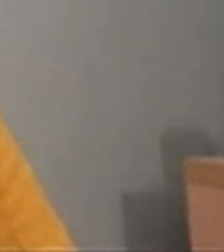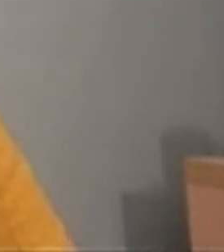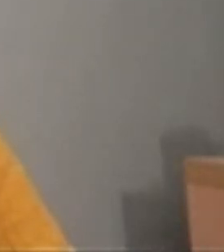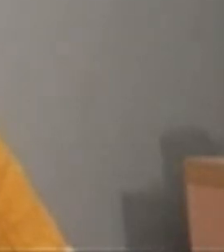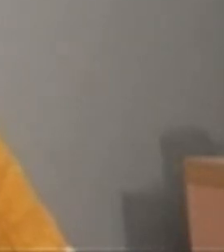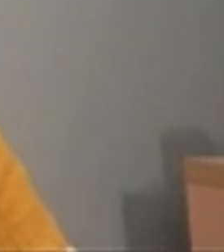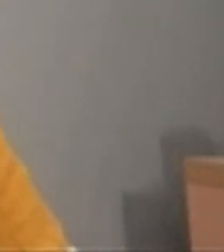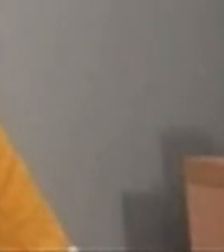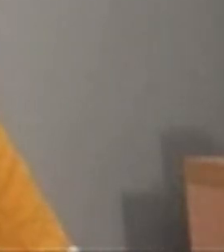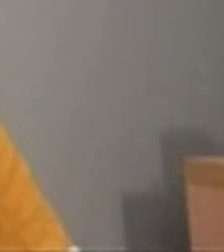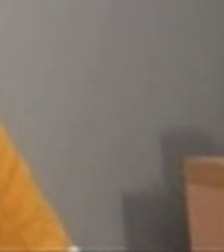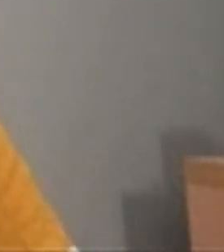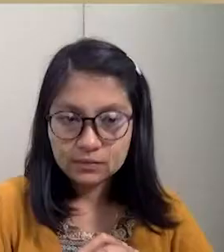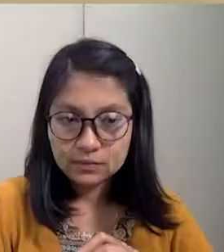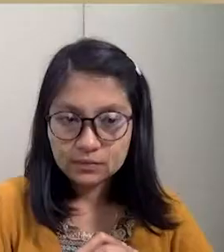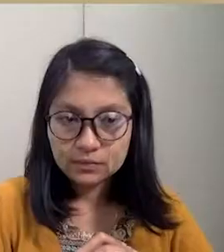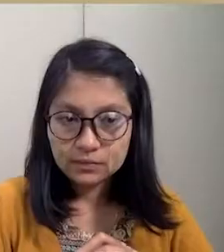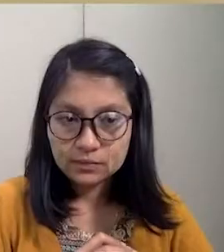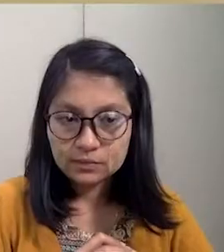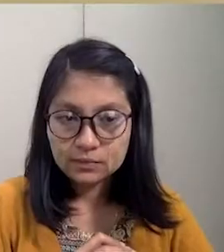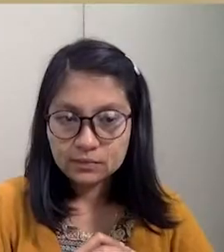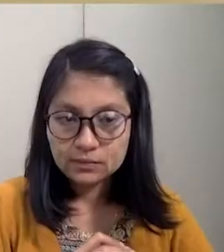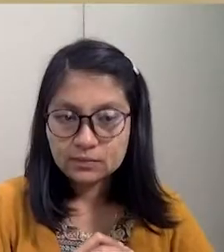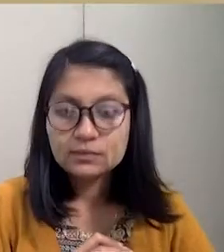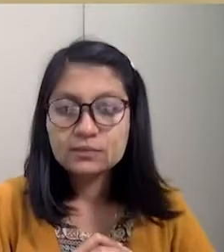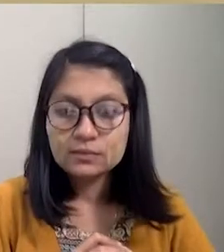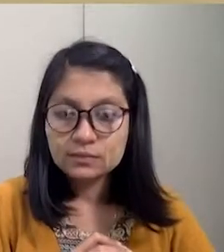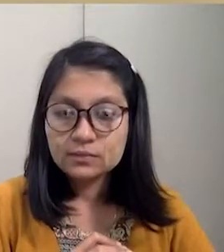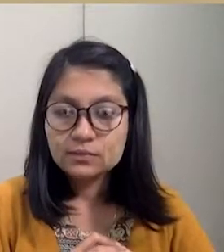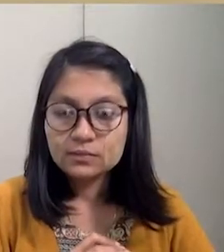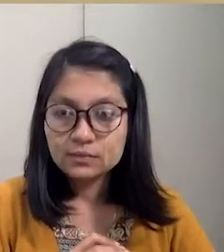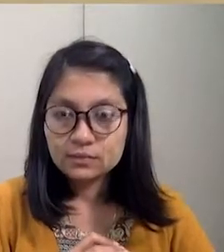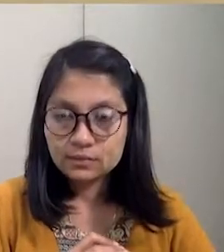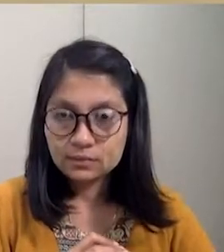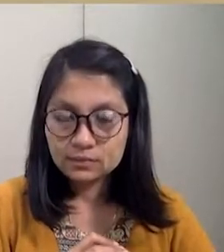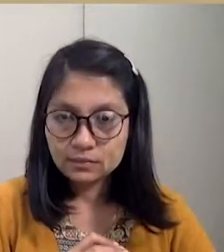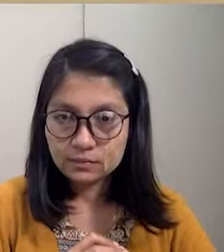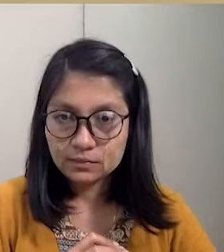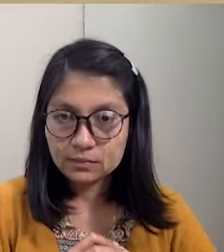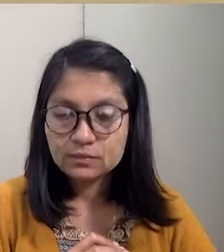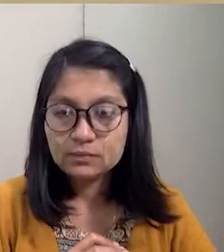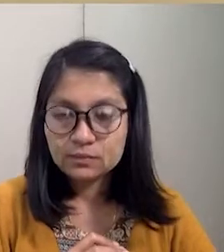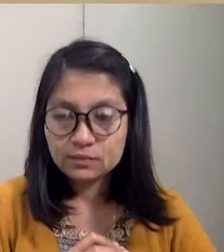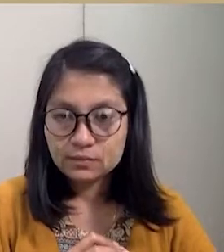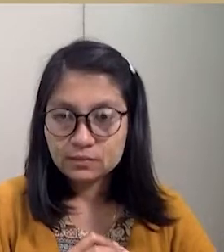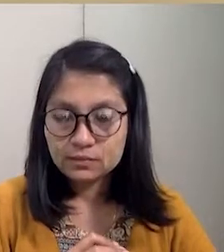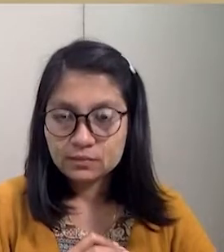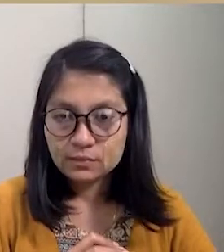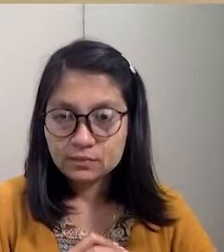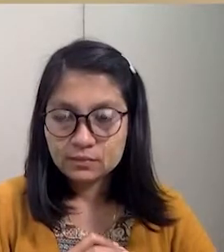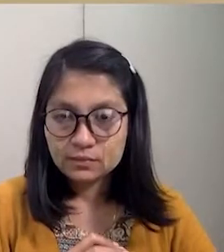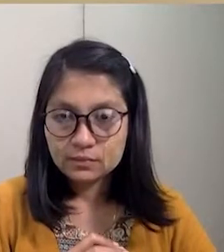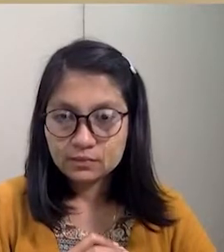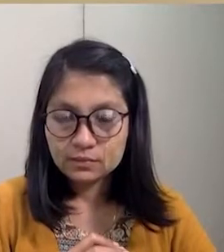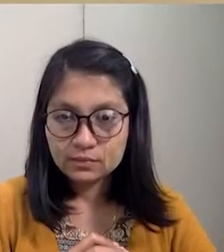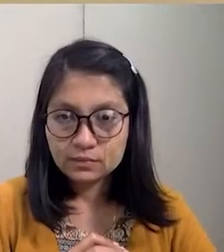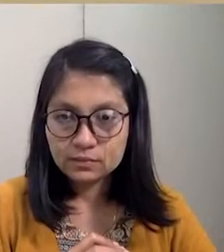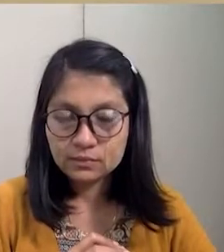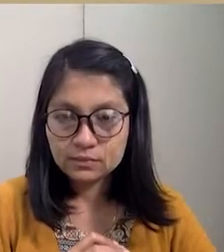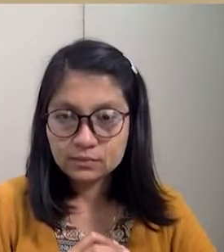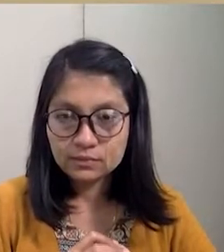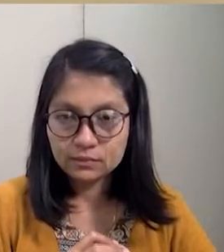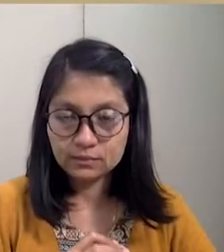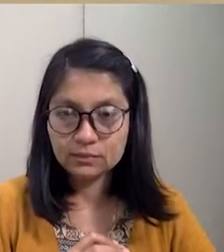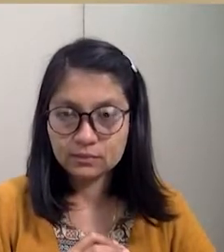တွေအခက်အခဲရှိနေမလဲရှင ်လောလောဆယ်မှာမဲဆောက်မြောက်ယူပဲအချမ်းတော့မြန်မာပြည်ပဲအချမ်းတော့ဒီပဲအချမ်းအာဒီ